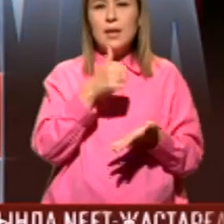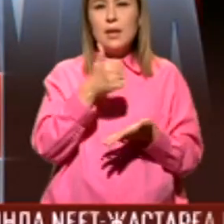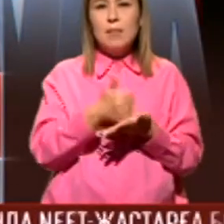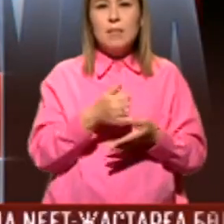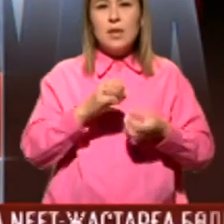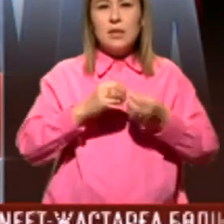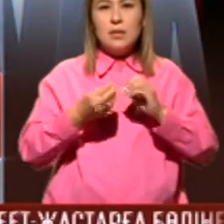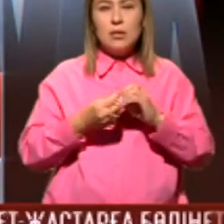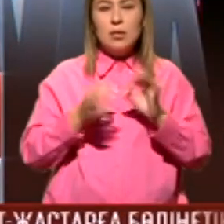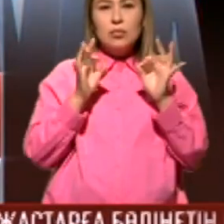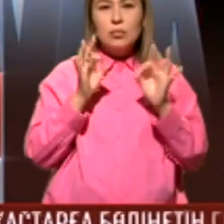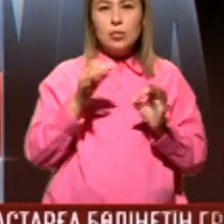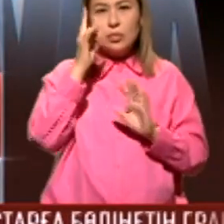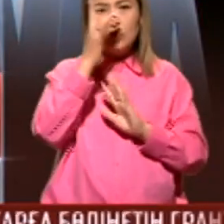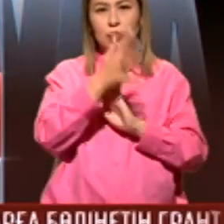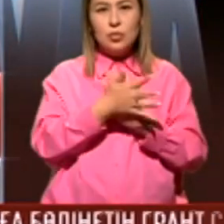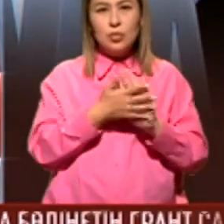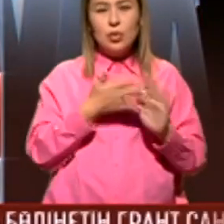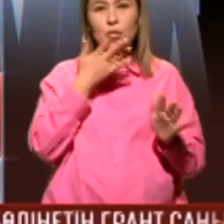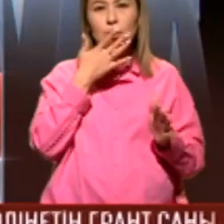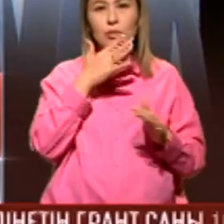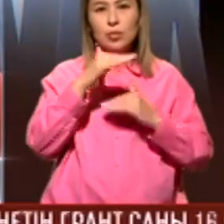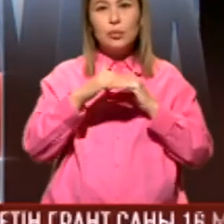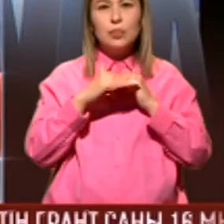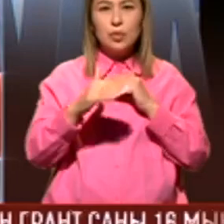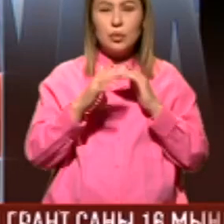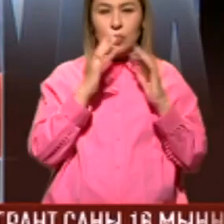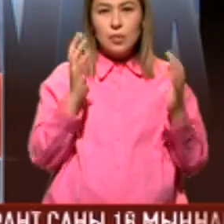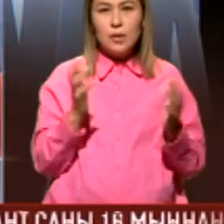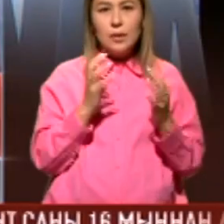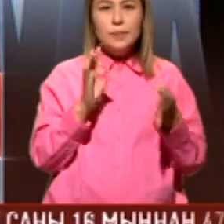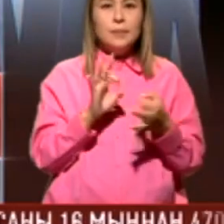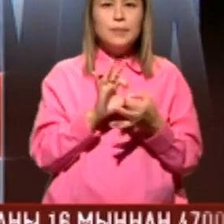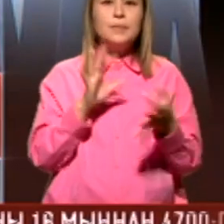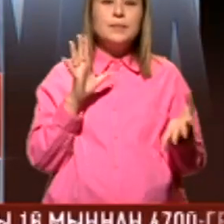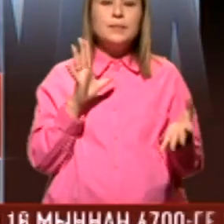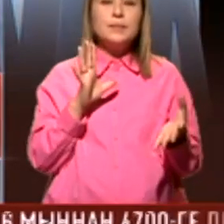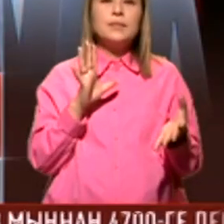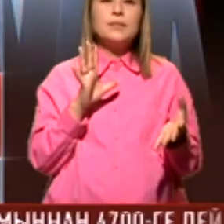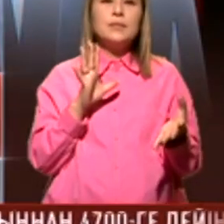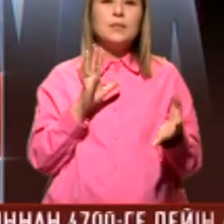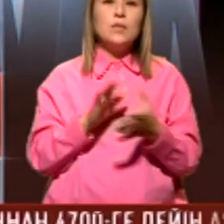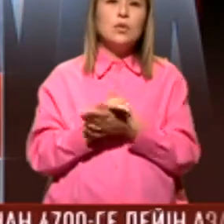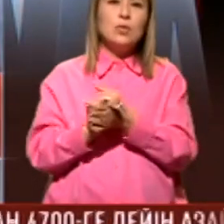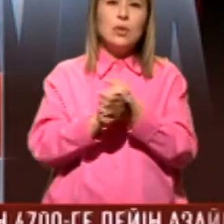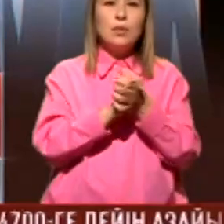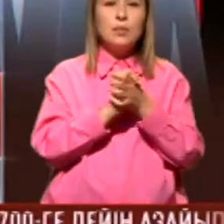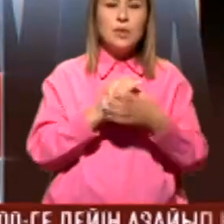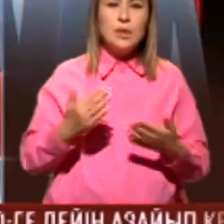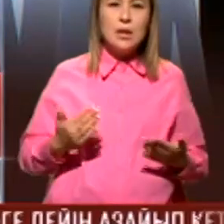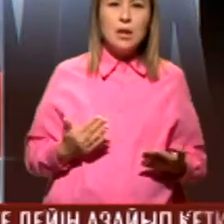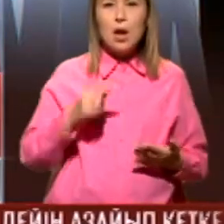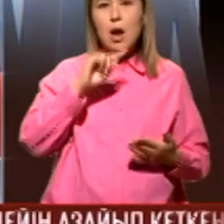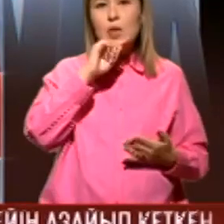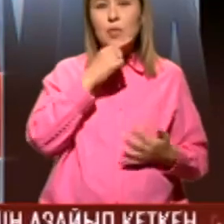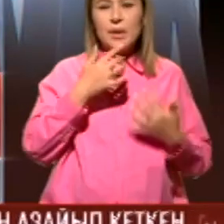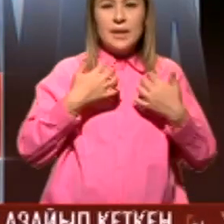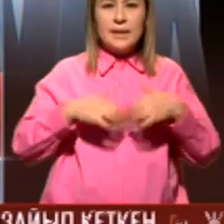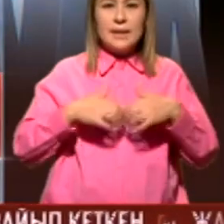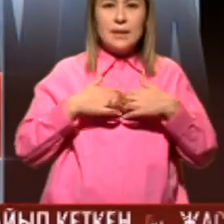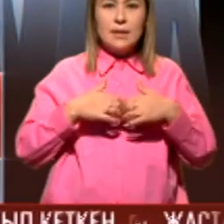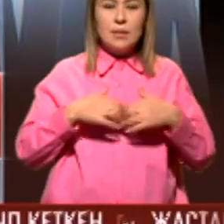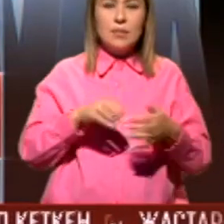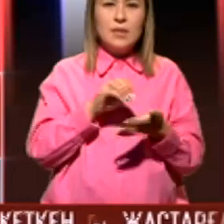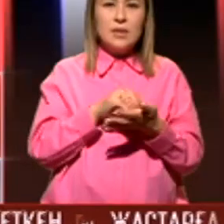ұлттық мүддені дұрыс түсіну. Ұлттық мүддеміз біреу. Тәуелсіздігімізді, тұтастығымызды, экономикалық есебімізді,